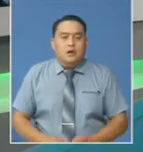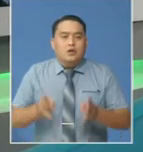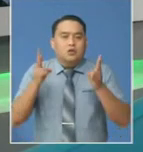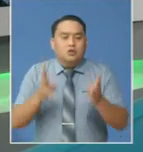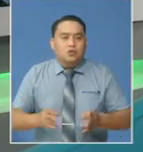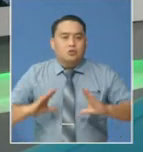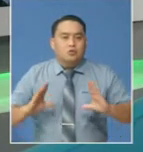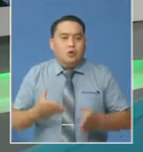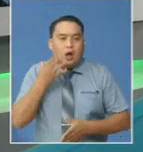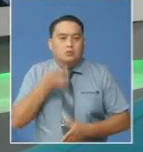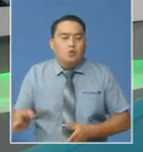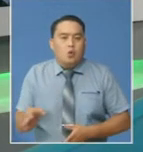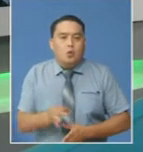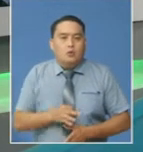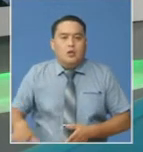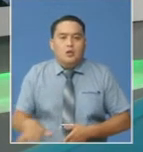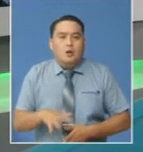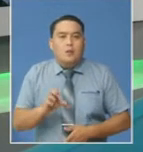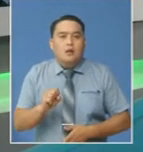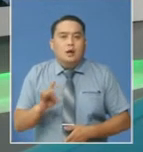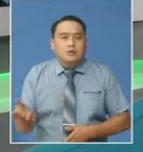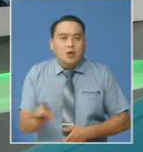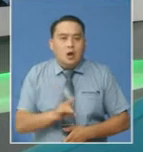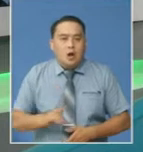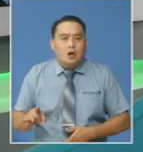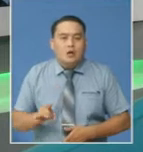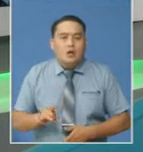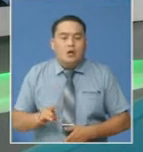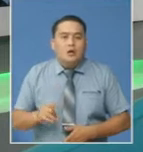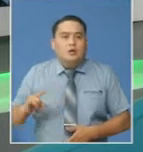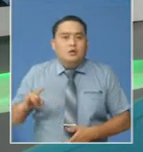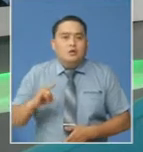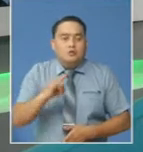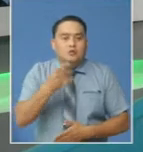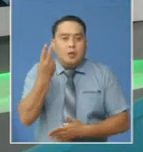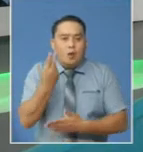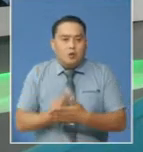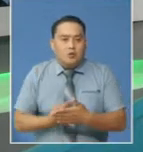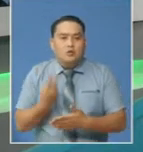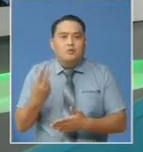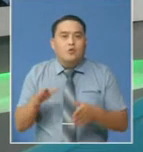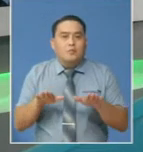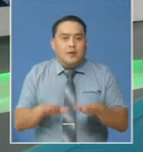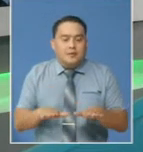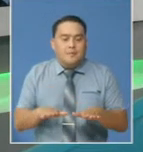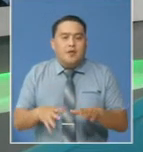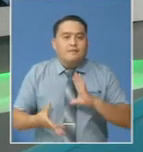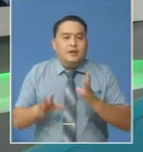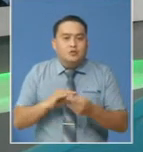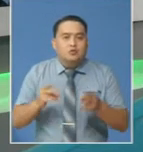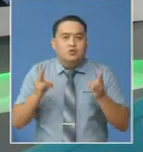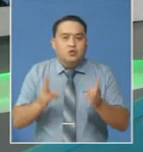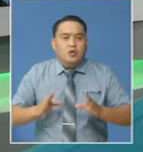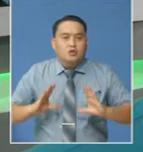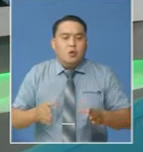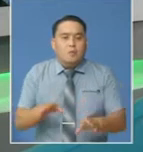Очередной инцидент в Алматинской области. На территории Балхашского района разбилось двухместное воздушное судно. В результате трагедии